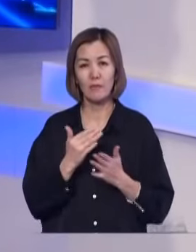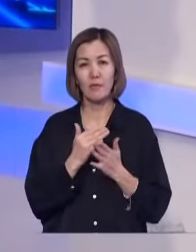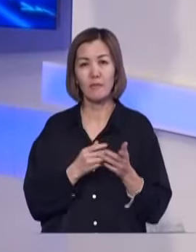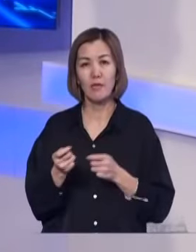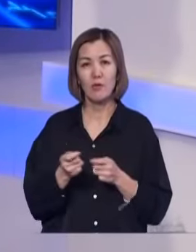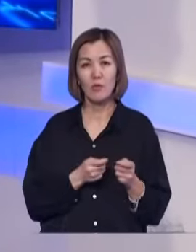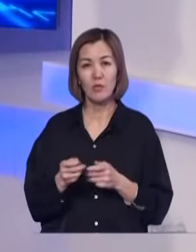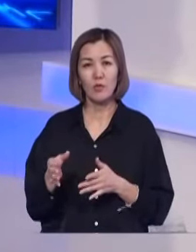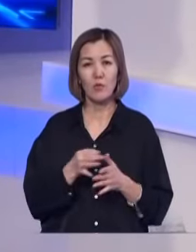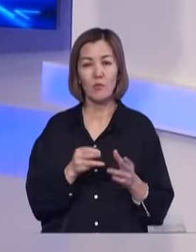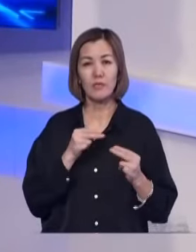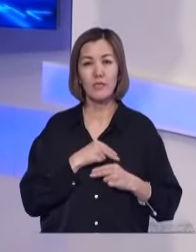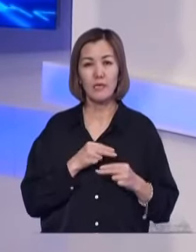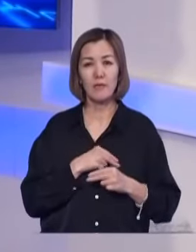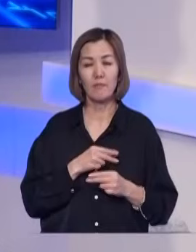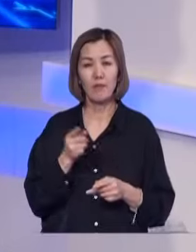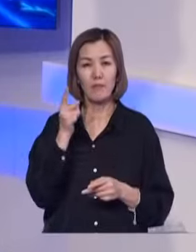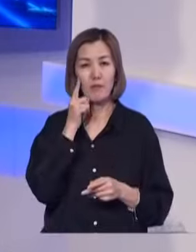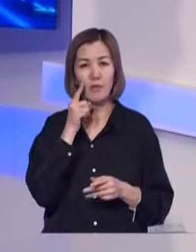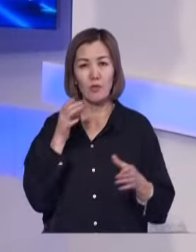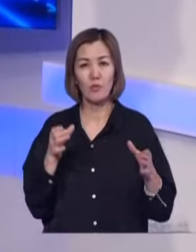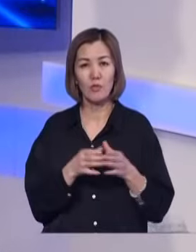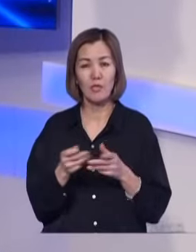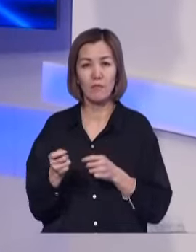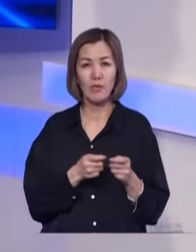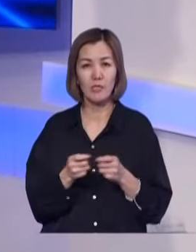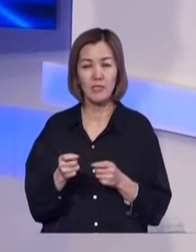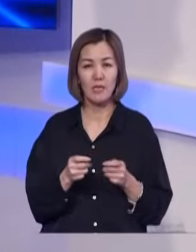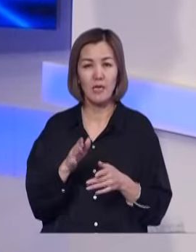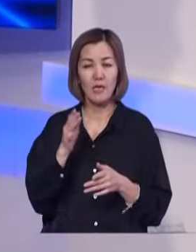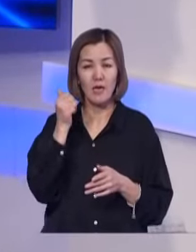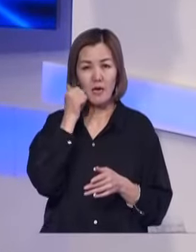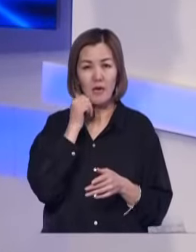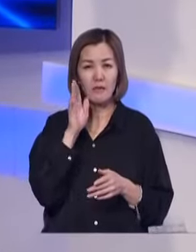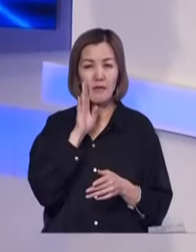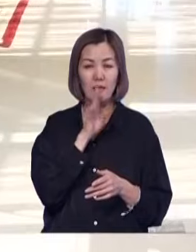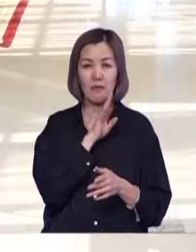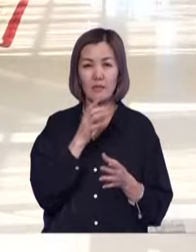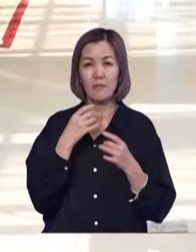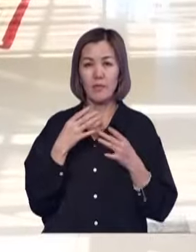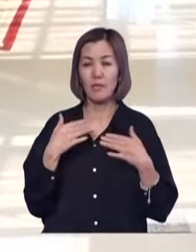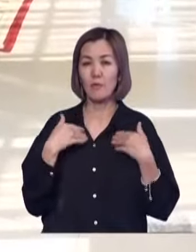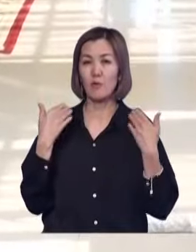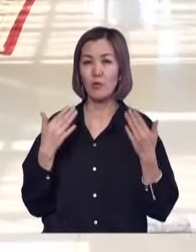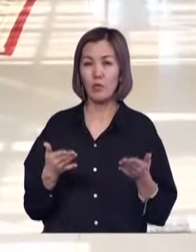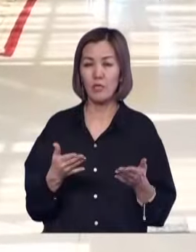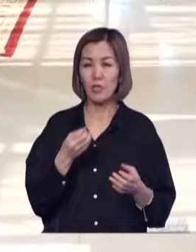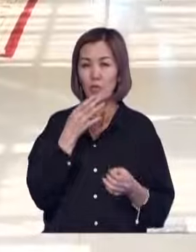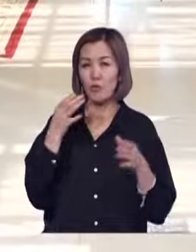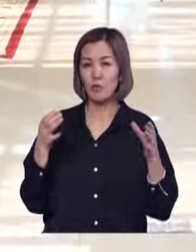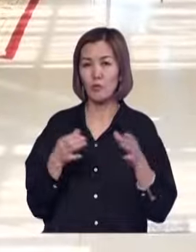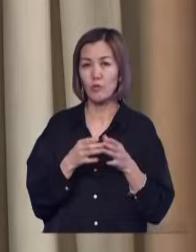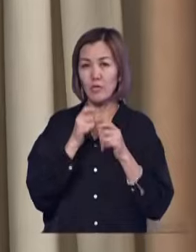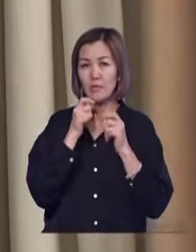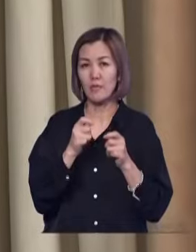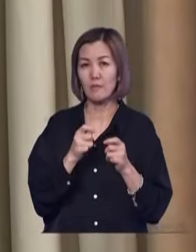бағдарламалар басқармасының өкілдері және облыстық еңбек мобильділігі орталығының басшысы қарт аналарды мерекемен құттықтады. Гүлшоқтарын табыстап,